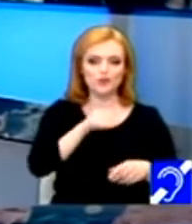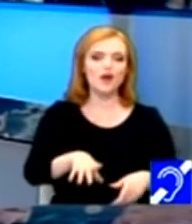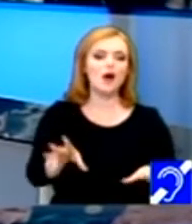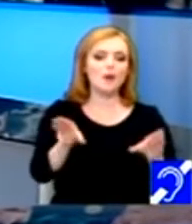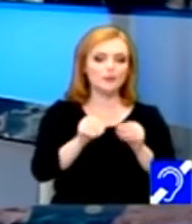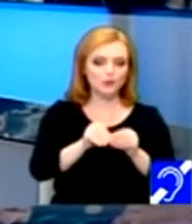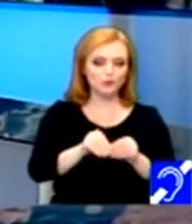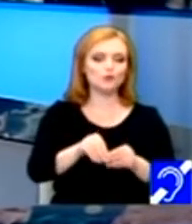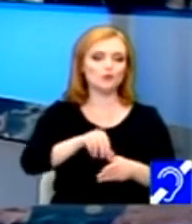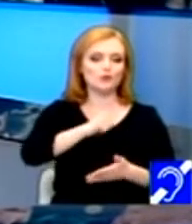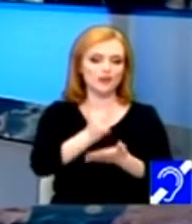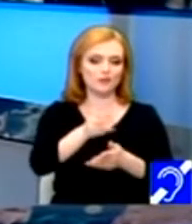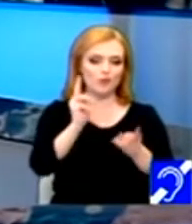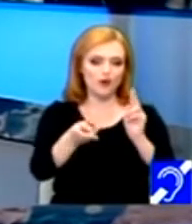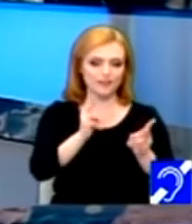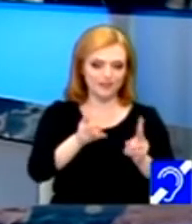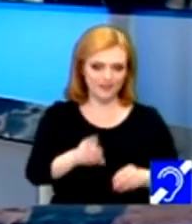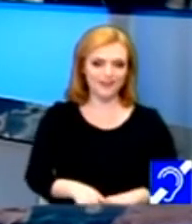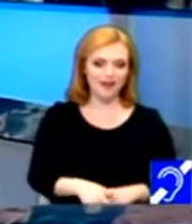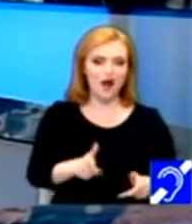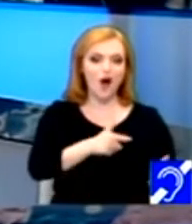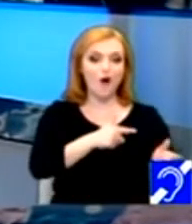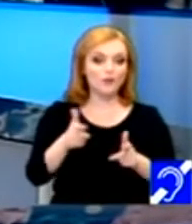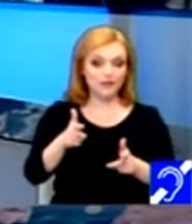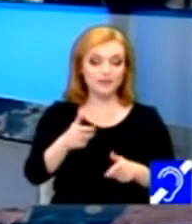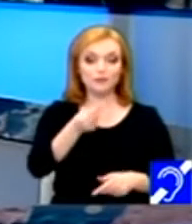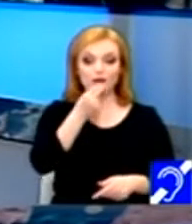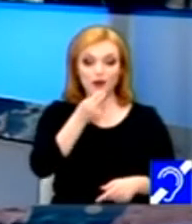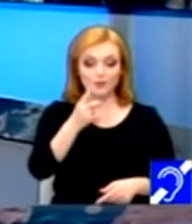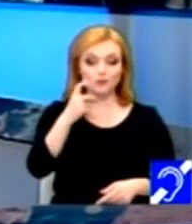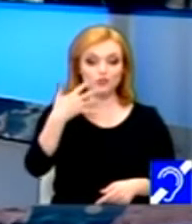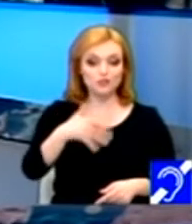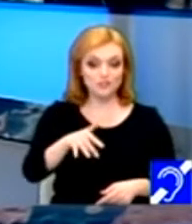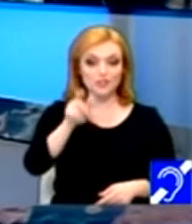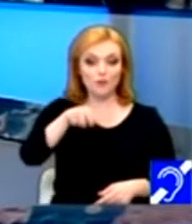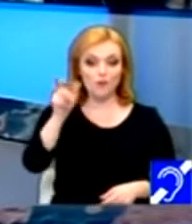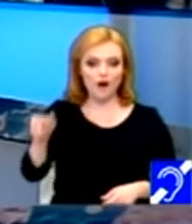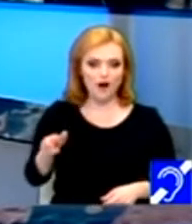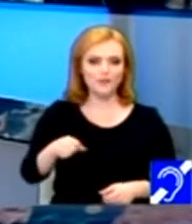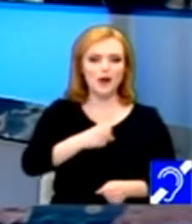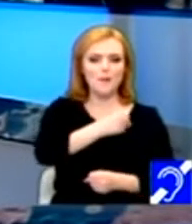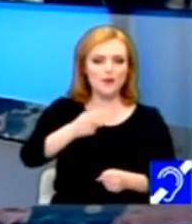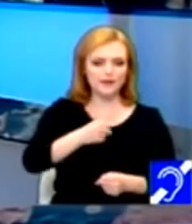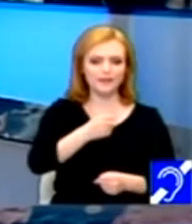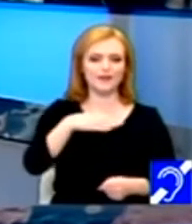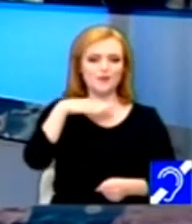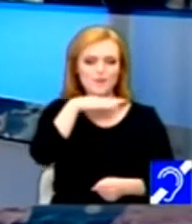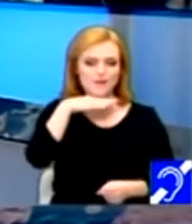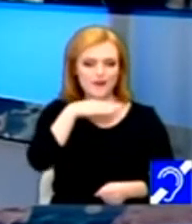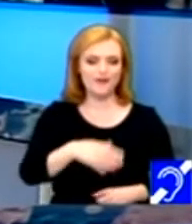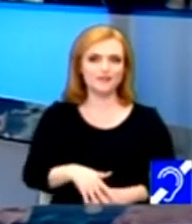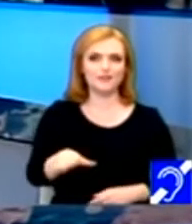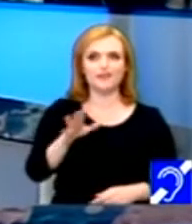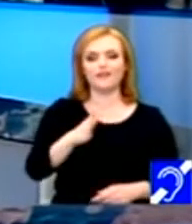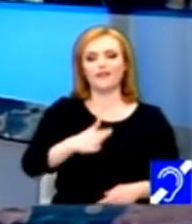șef bucătar, au pregătit un prânz pentru 150 de oameni. Friptura de pui cu mămăligă i-a dat gata și pe ostași, dar